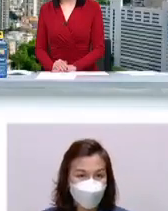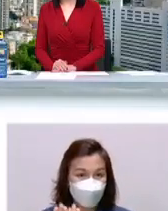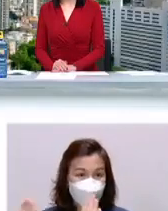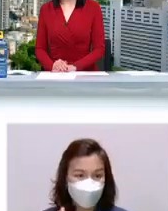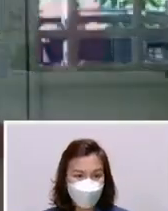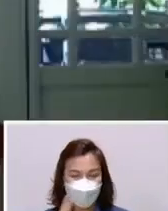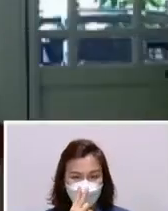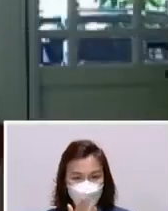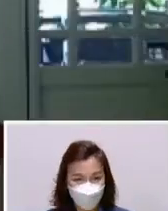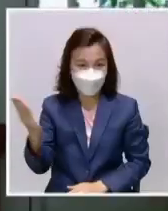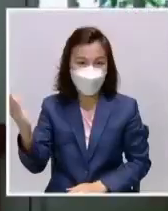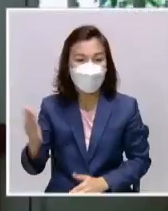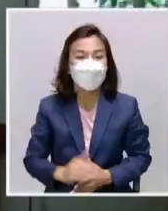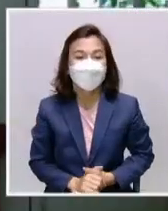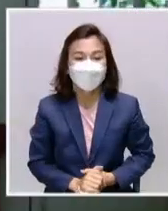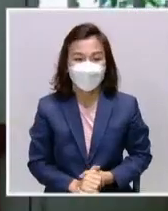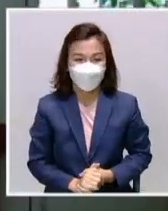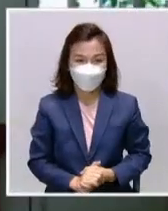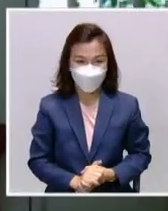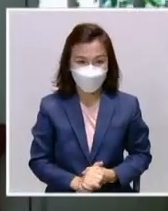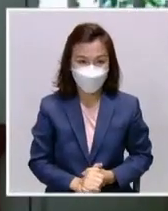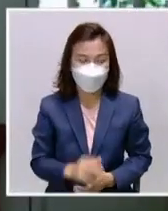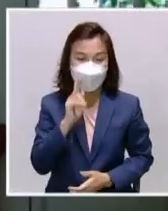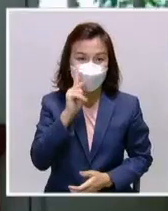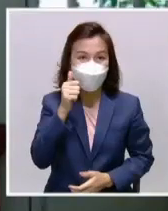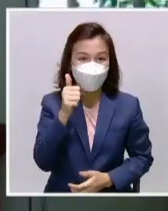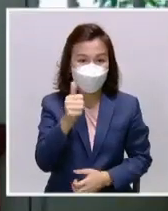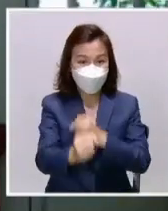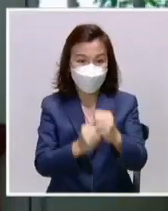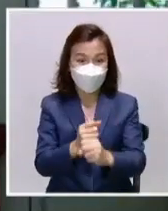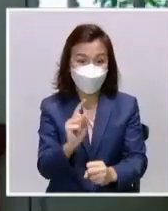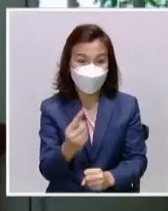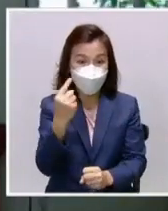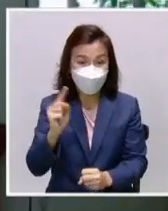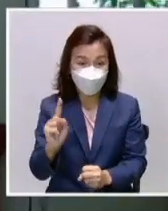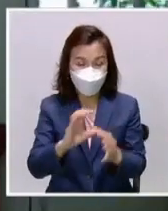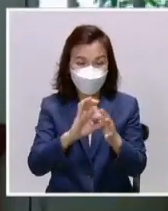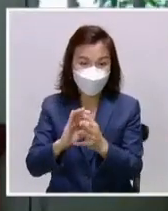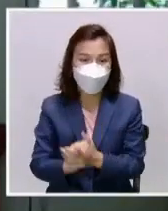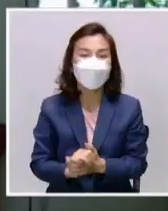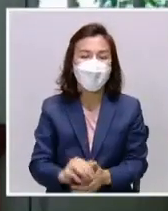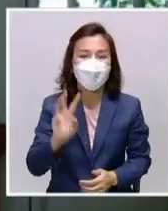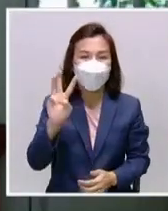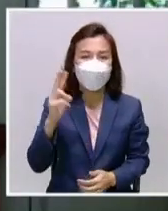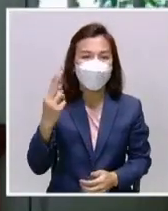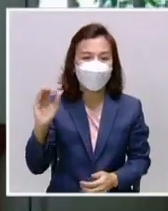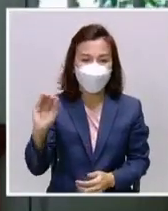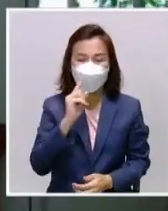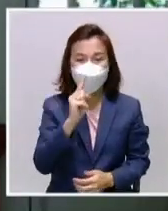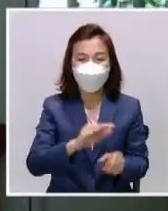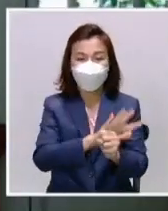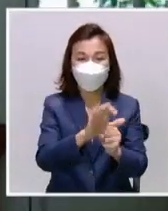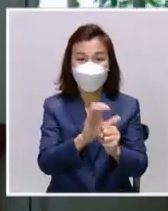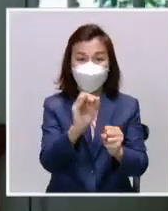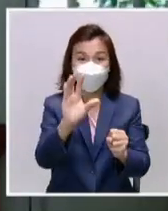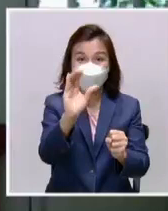ละเอียดพร้อมกันเลยนะคะเช็คแล้วอ่ะค่ะนะว่าเป็นข่าวดีรับปีใหม่นะคะเมื่อองค์การอนามัยโลกออกมายืนยันแล้วว่าเข้า